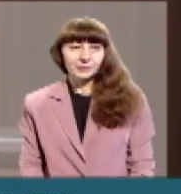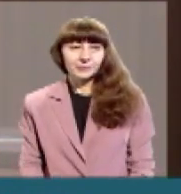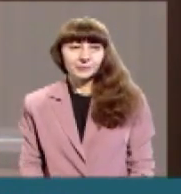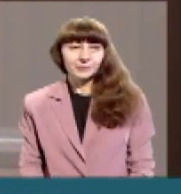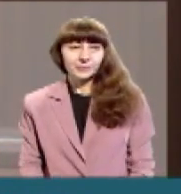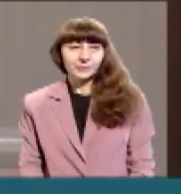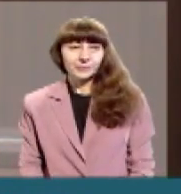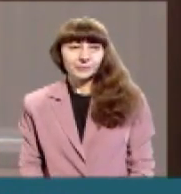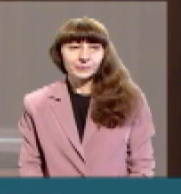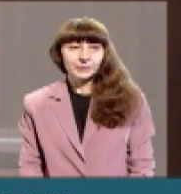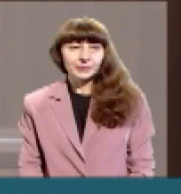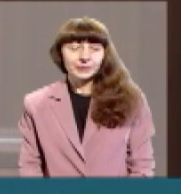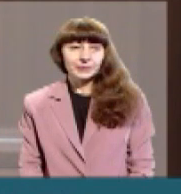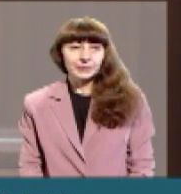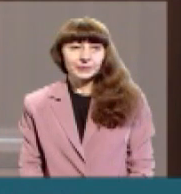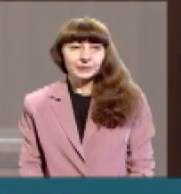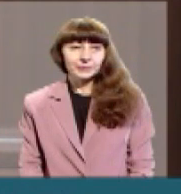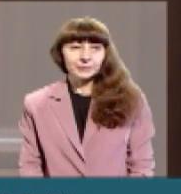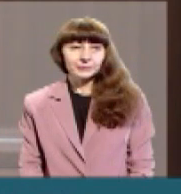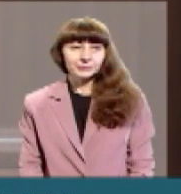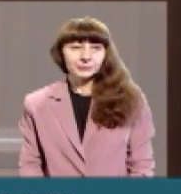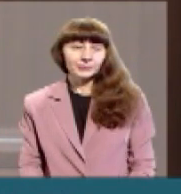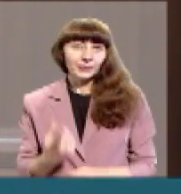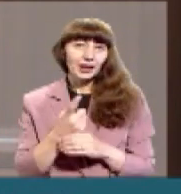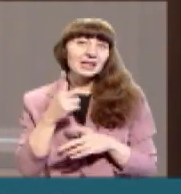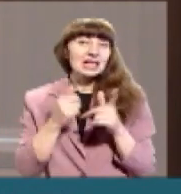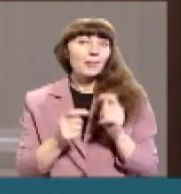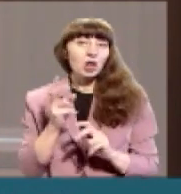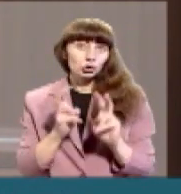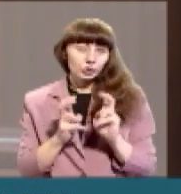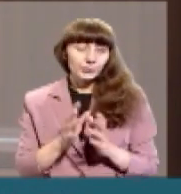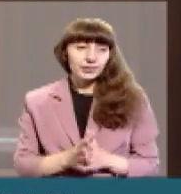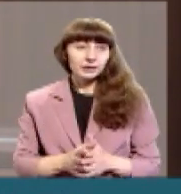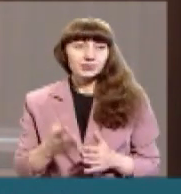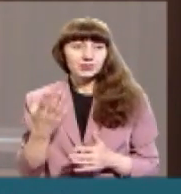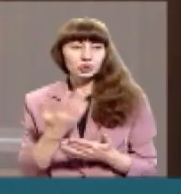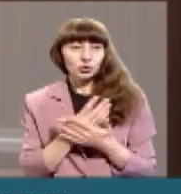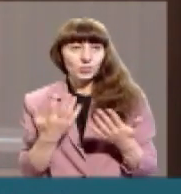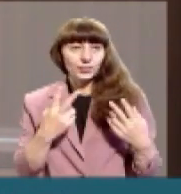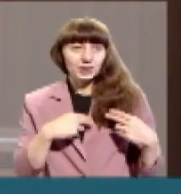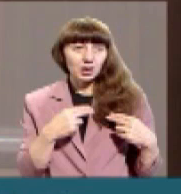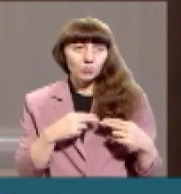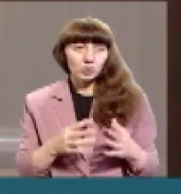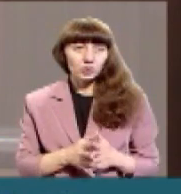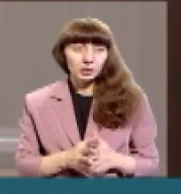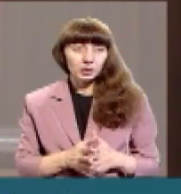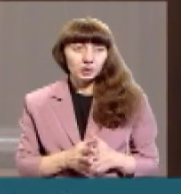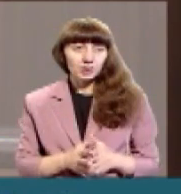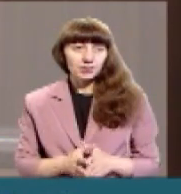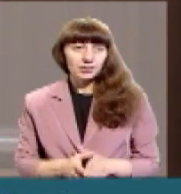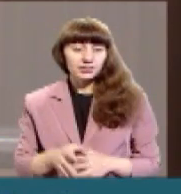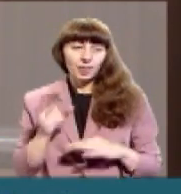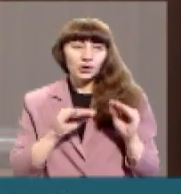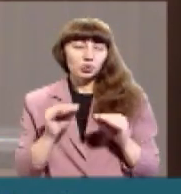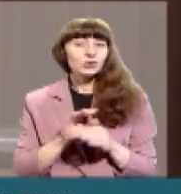именно умное оборудование для молочного производства. И также, кроме этого, мы работаем и с оборудованием,